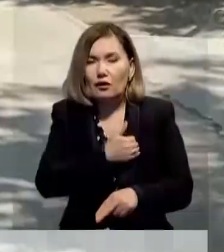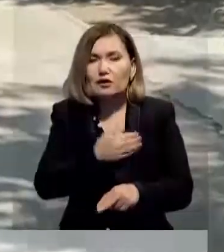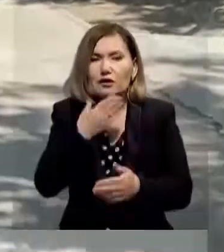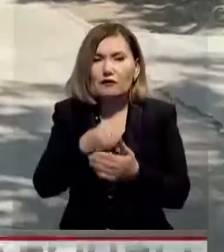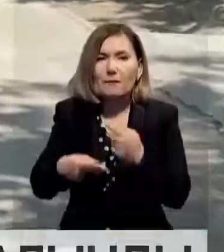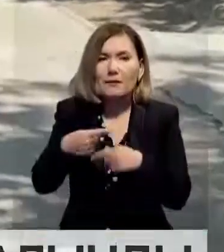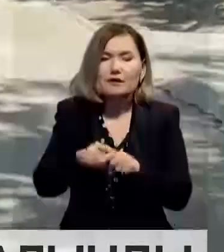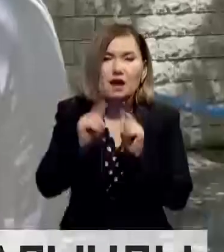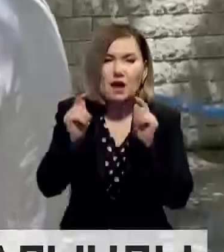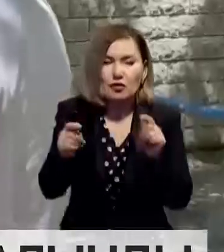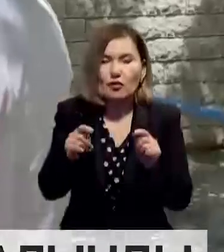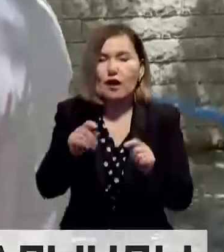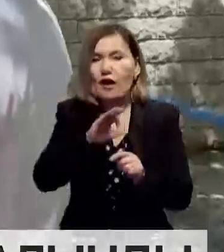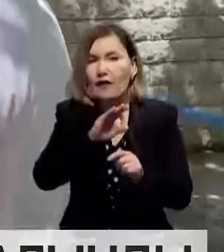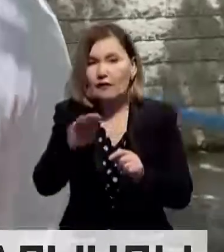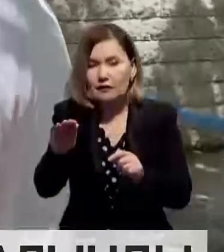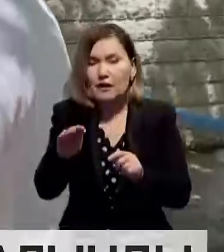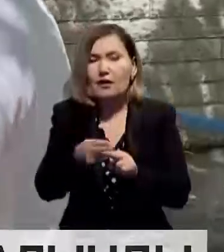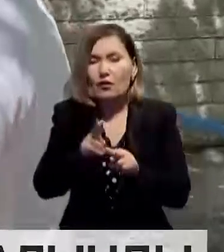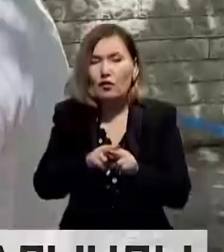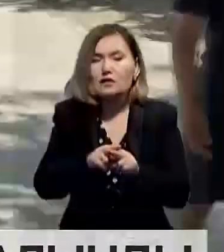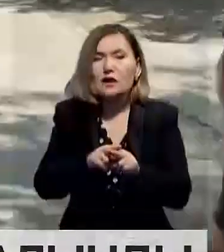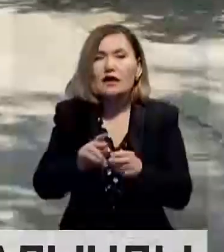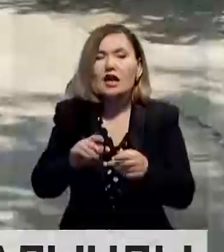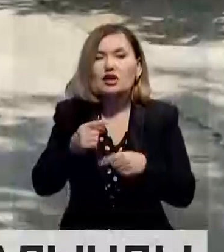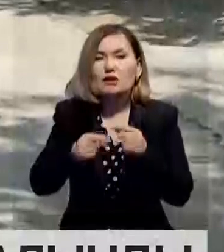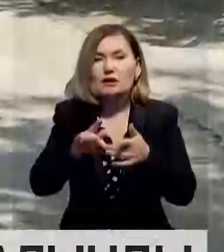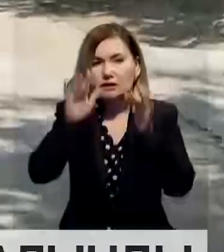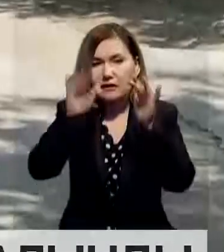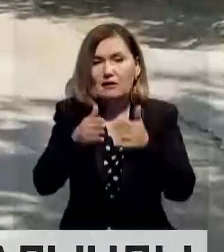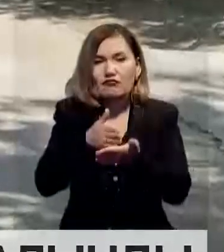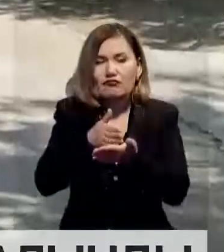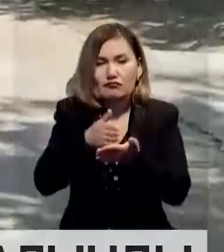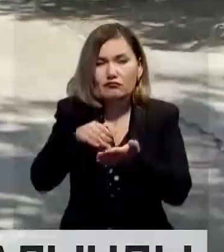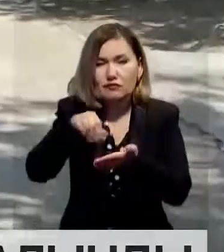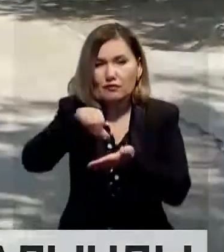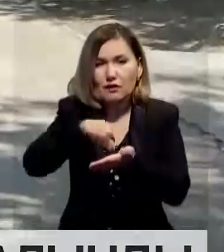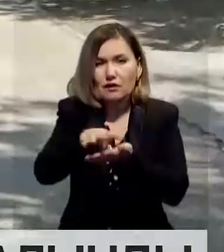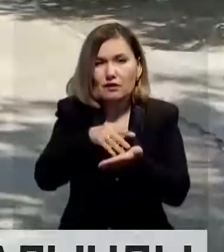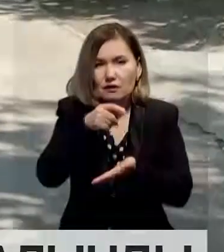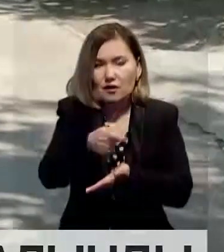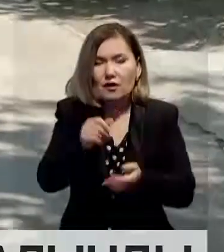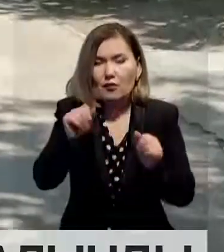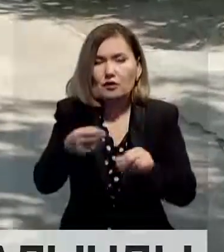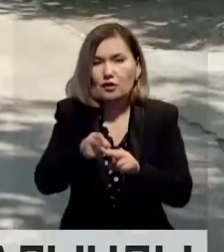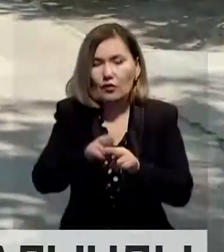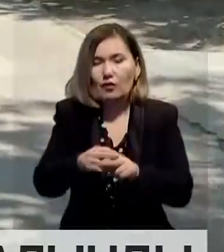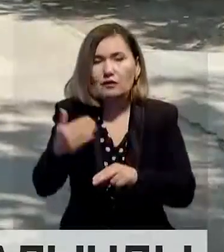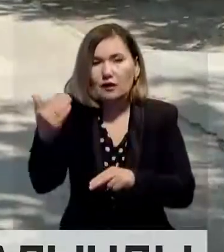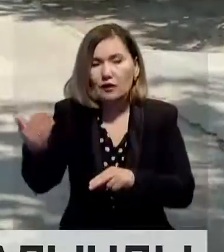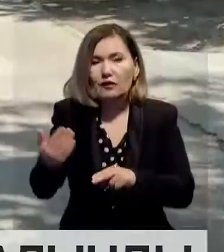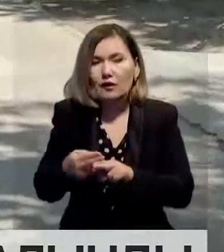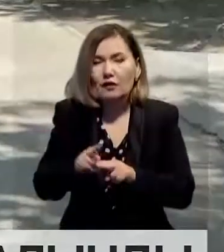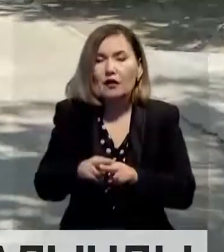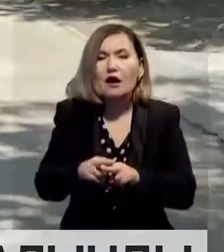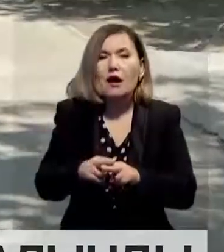ешқандай кедергі жоқ. Ұтып алған адам өзінің орнында тұрады. Жарияланбаған жерге мана машиналар,